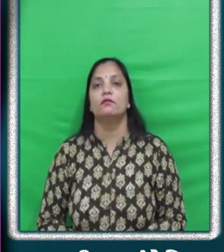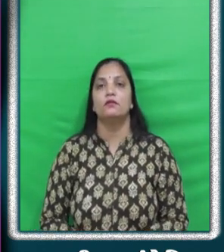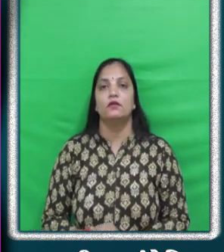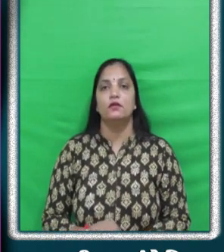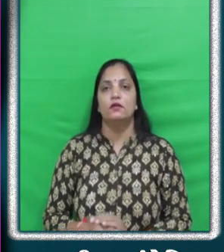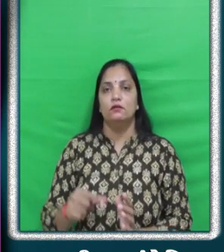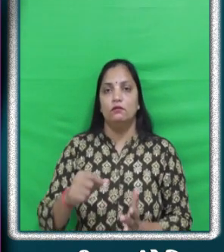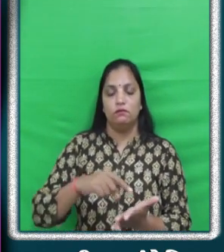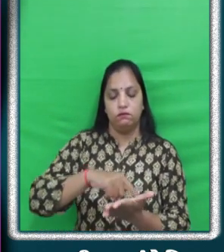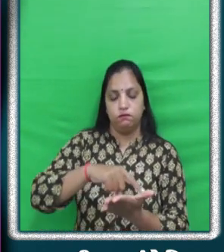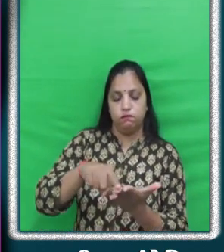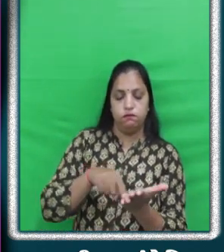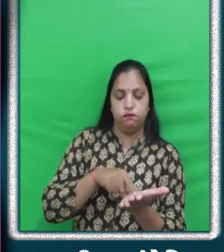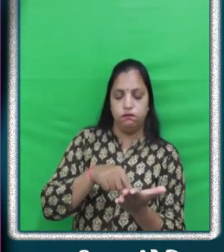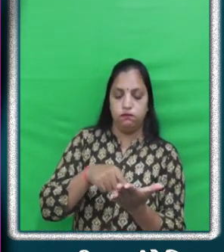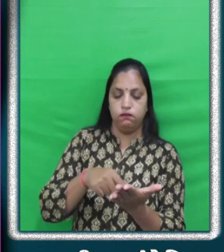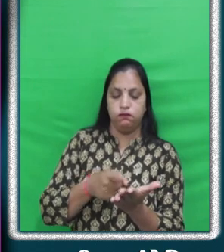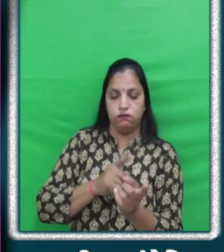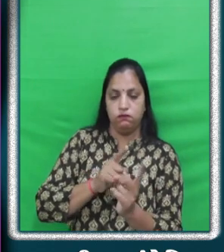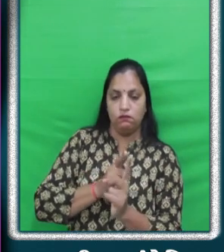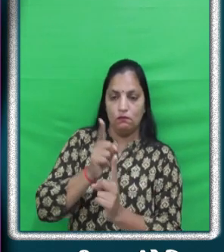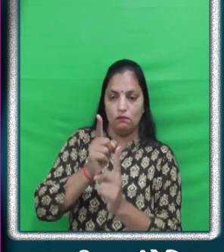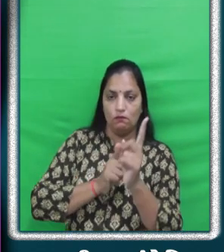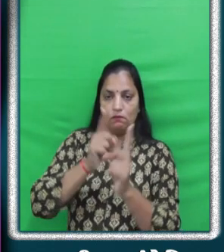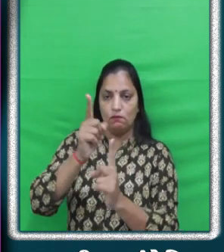કરશે ઉપરથી ખોરાક બનાવીને નીચે તરફ,